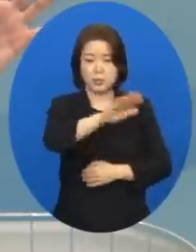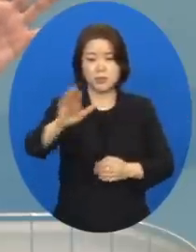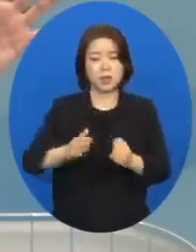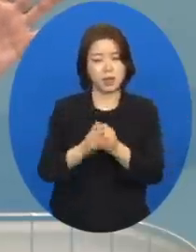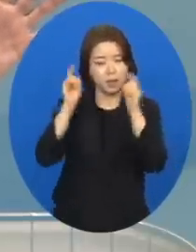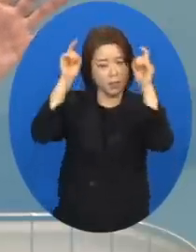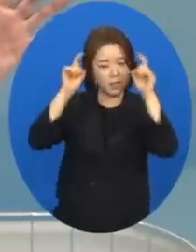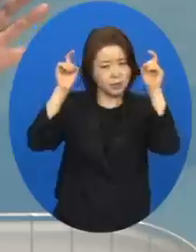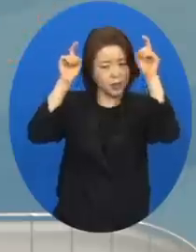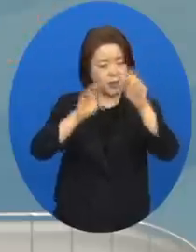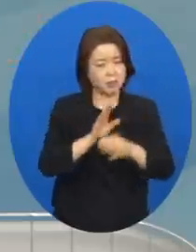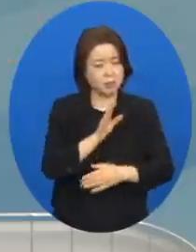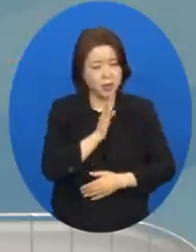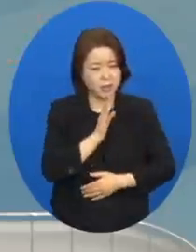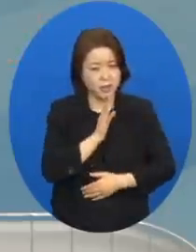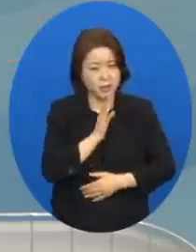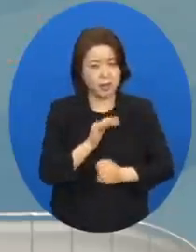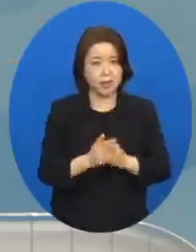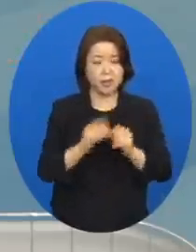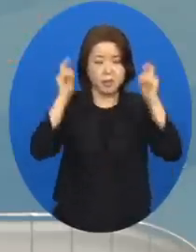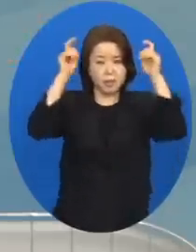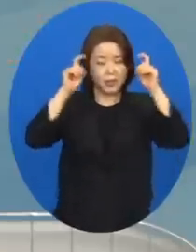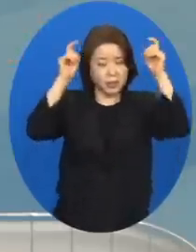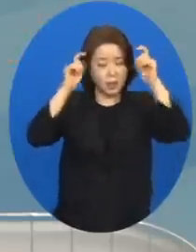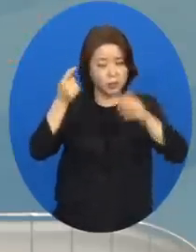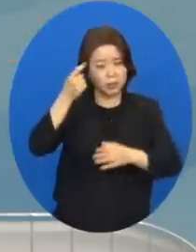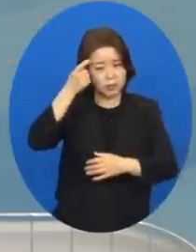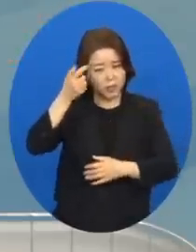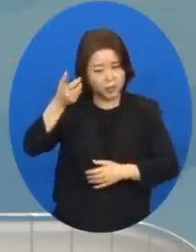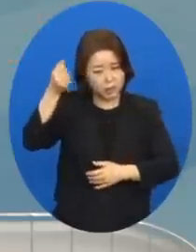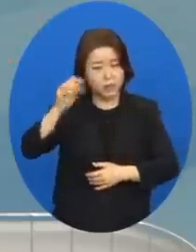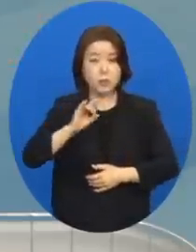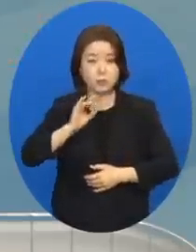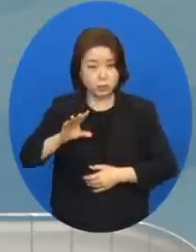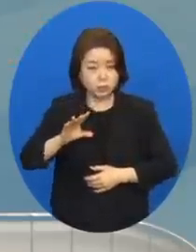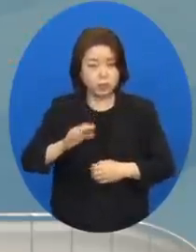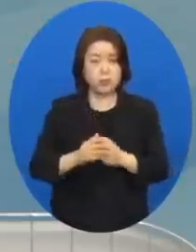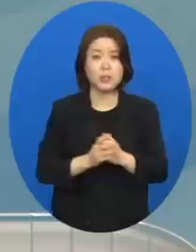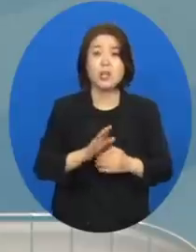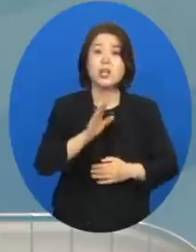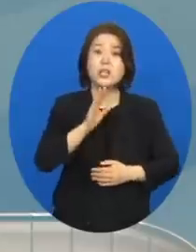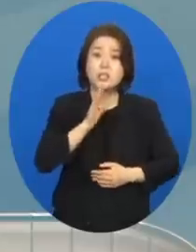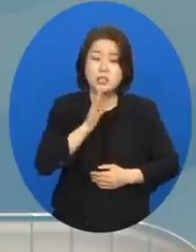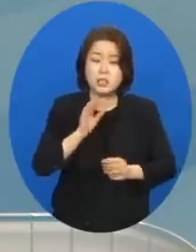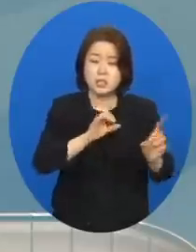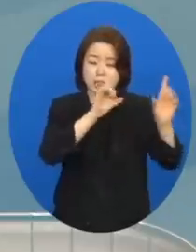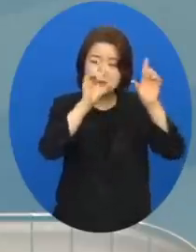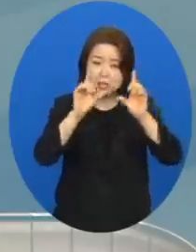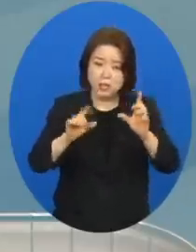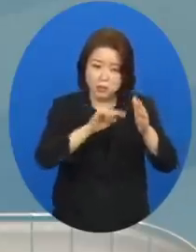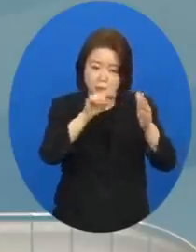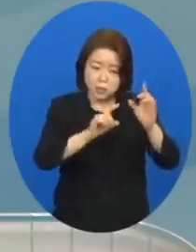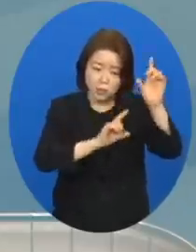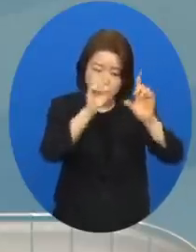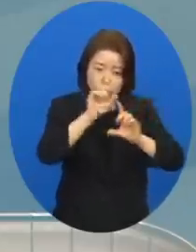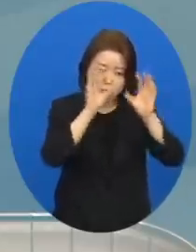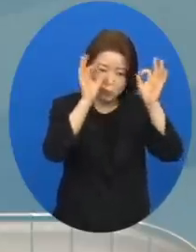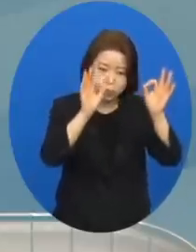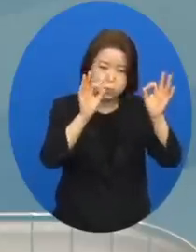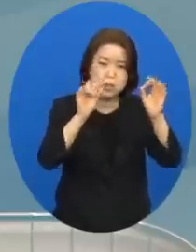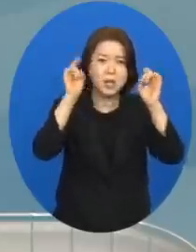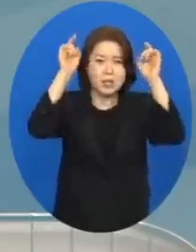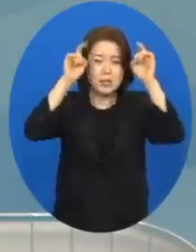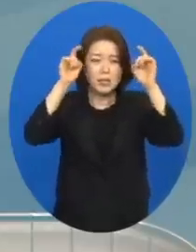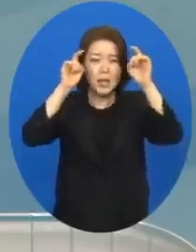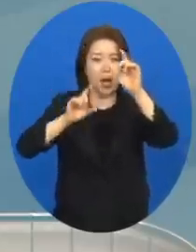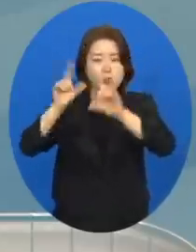양일까? 양이라고 생각을 하는 것뿐이지 실제로는 전혀 양으로서 살지 않는 겁니다. 양